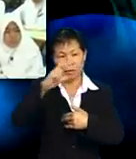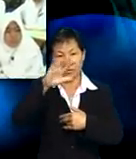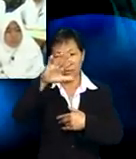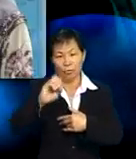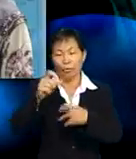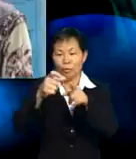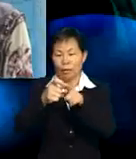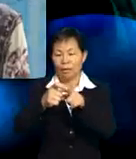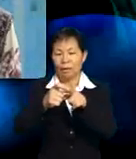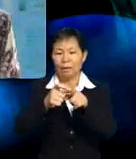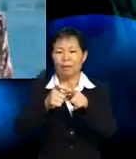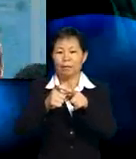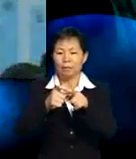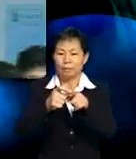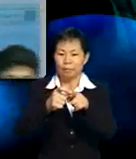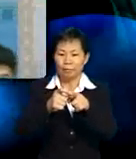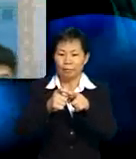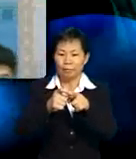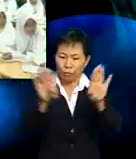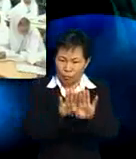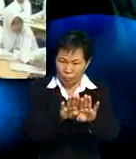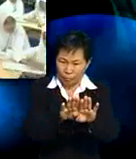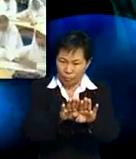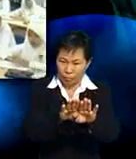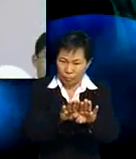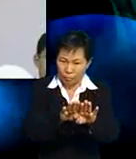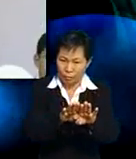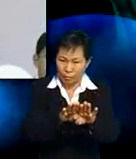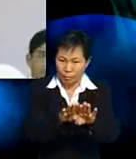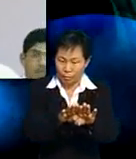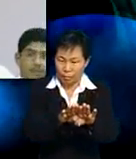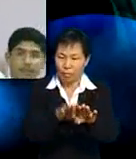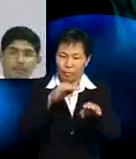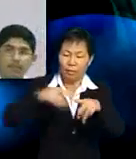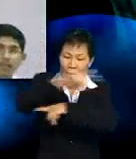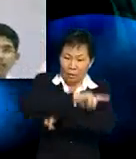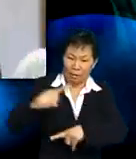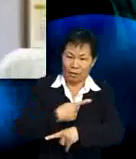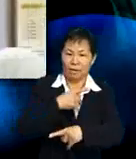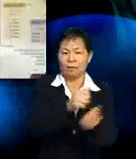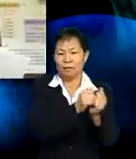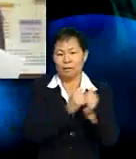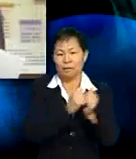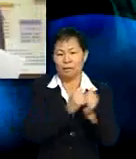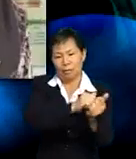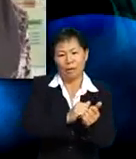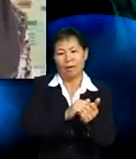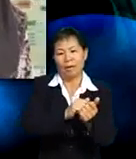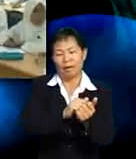batang perkataan. Sebagai penutup pembelajaran kita pada hari ini, marilah sama-sama kita nyanyikan lagu Ayah dan